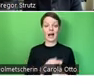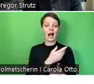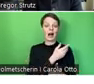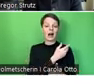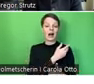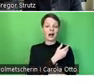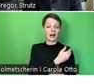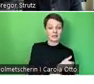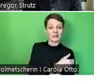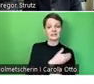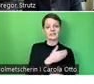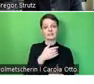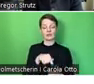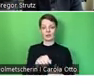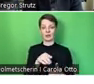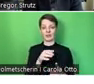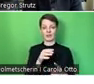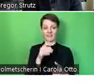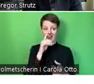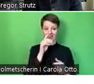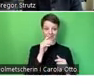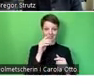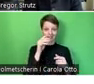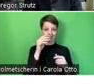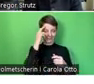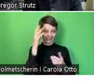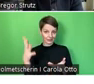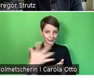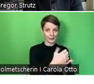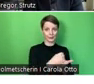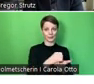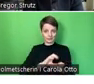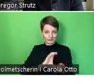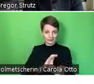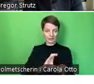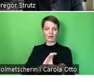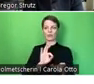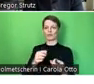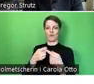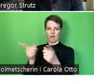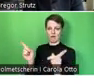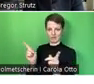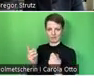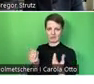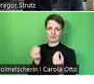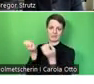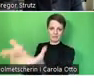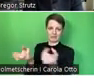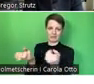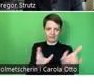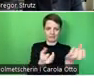anderen Fachleuten der Barrierefreiheit zur Verfügung gestellt werden. Es soll aber auch genauso gut ein Ressourcenzentrum sein, das einfach